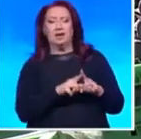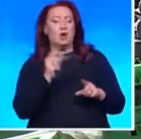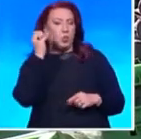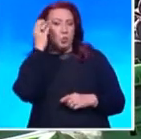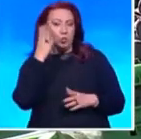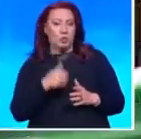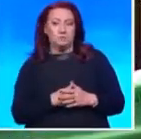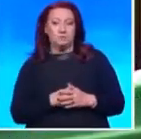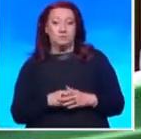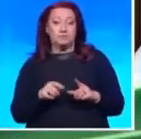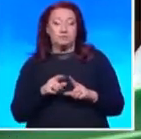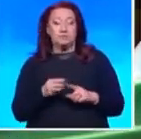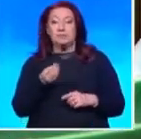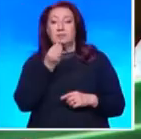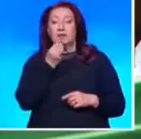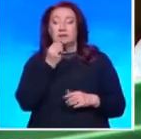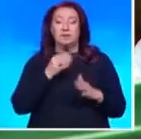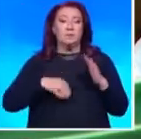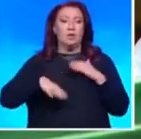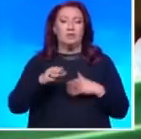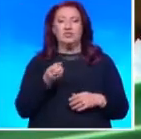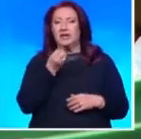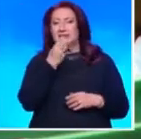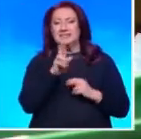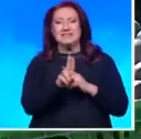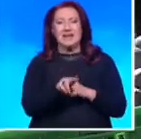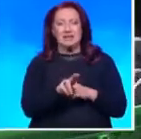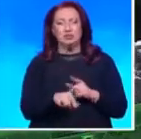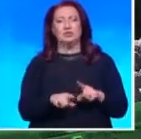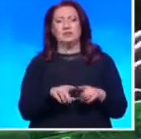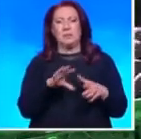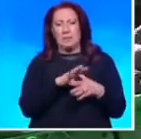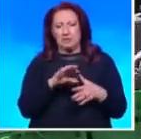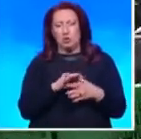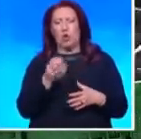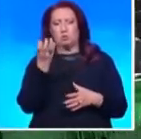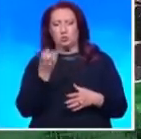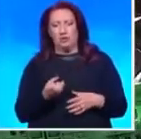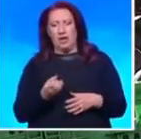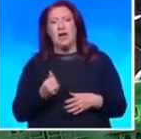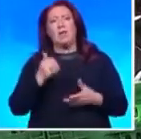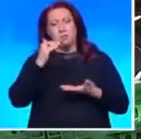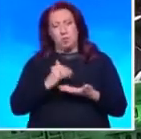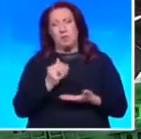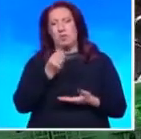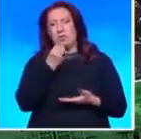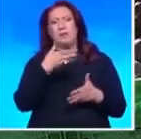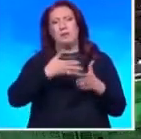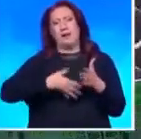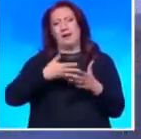статистиката. Ядем повече зеленчуци, месо и плодове и по-малко хляб и тестени изделия. За BTV новините, Мария Ванкова.